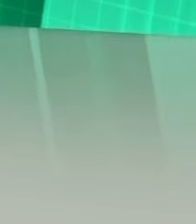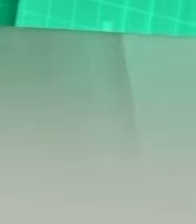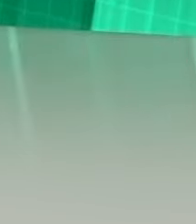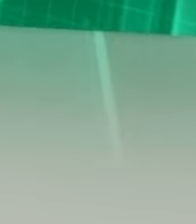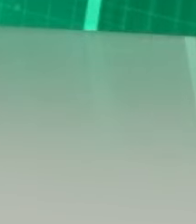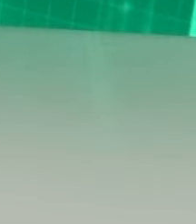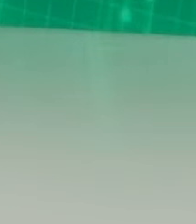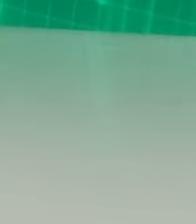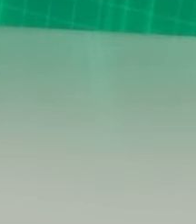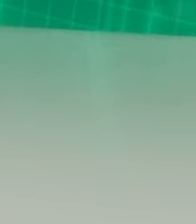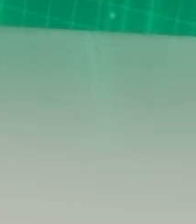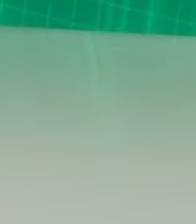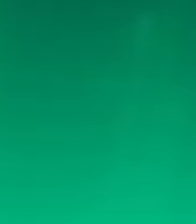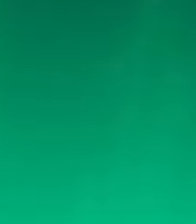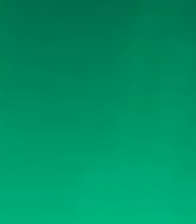Тингитай. Спасибо.